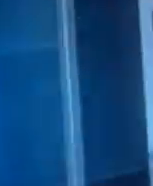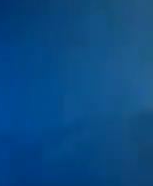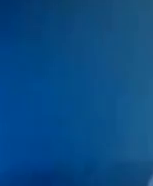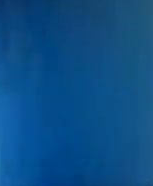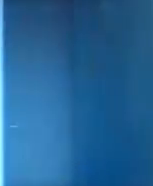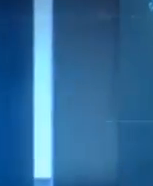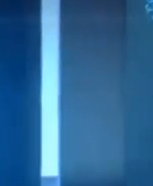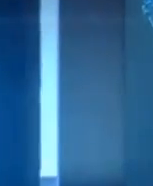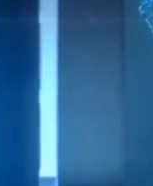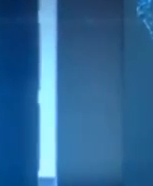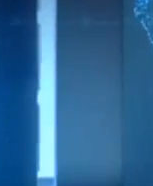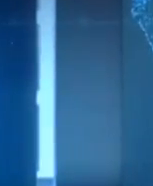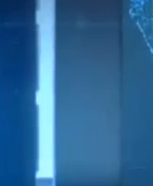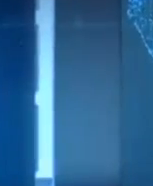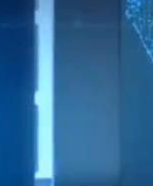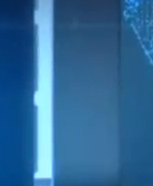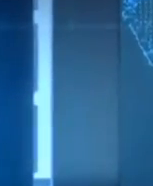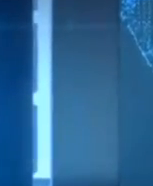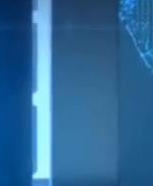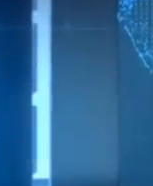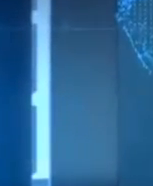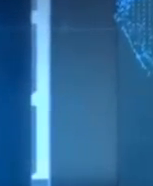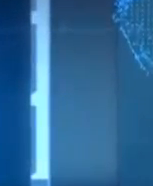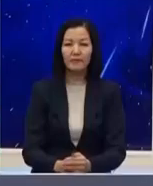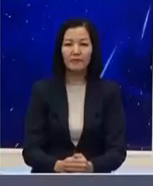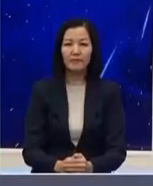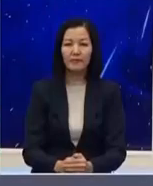Қабдырахман, Жетісу телеарнасы, Талдықорған.